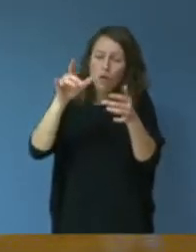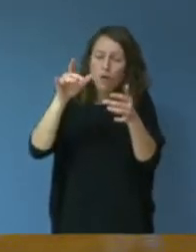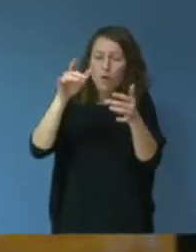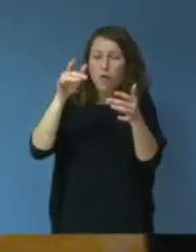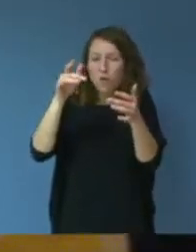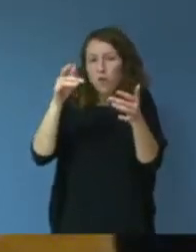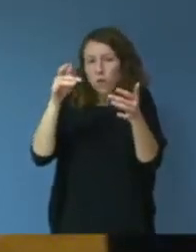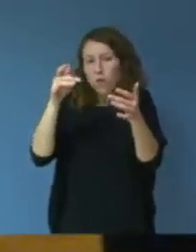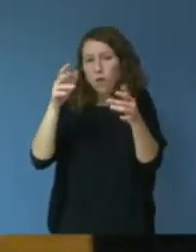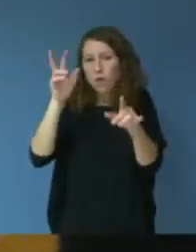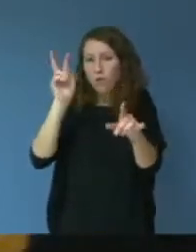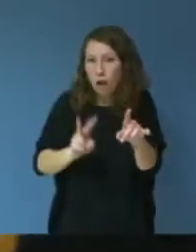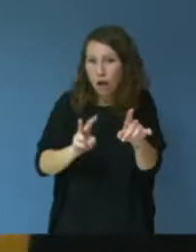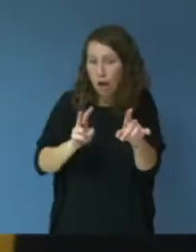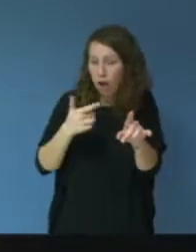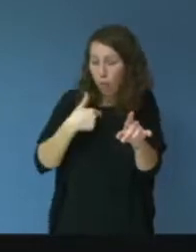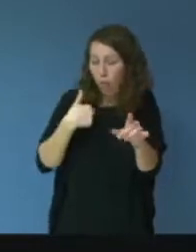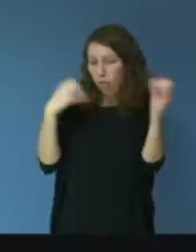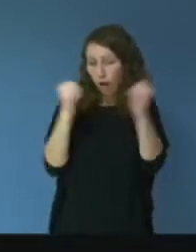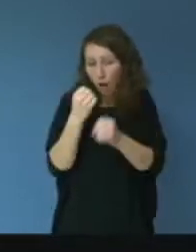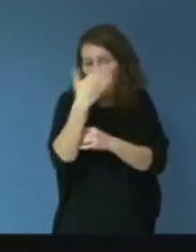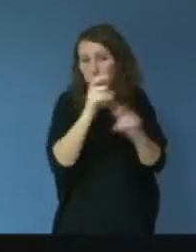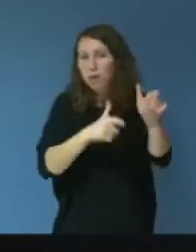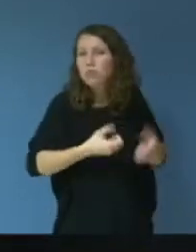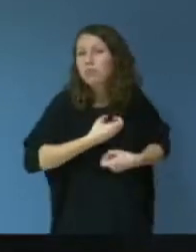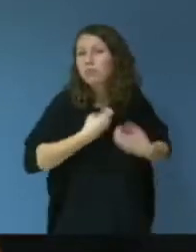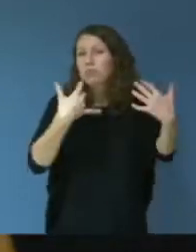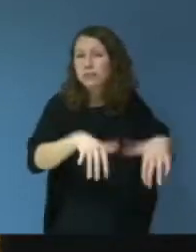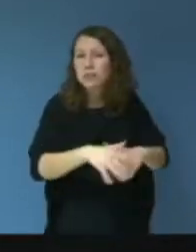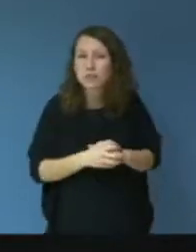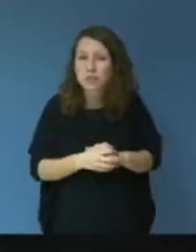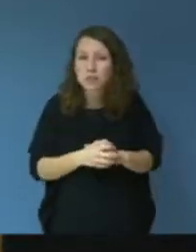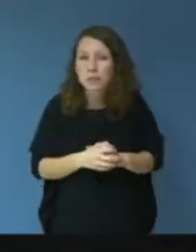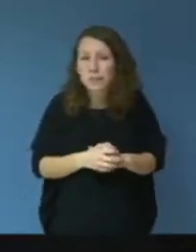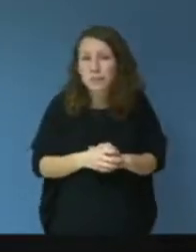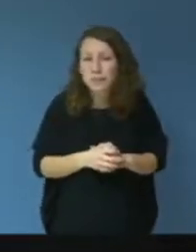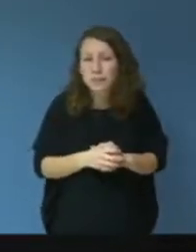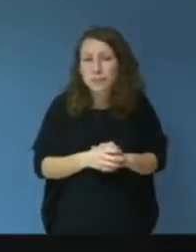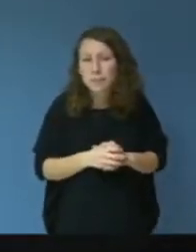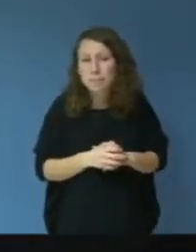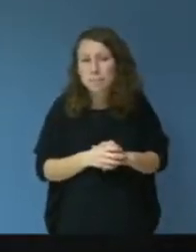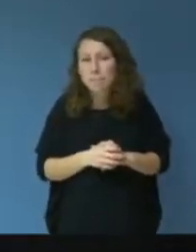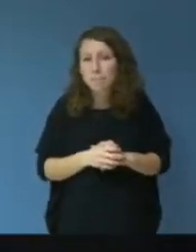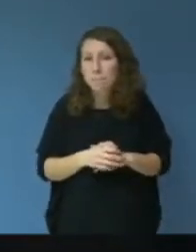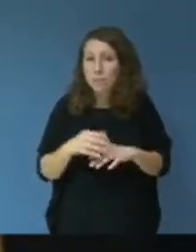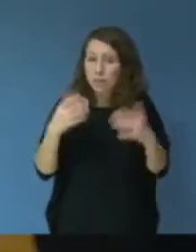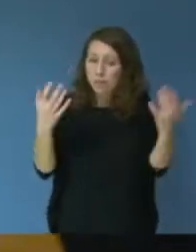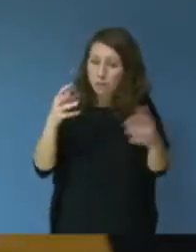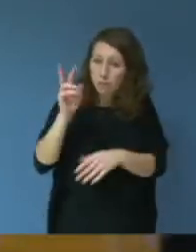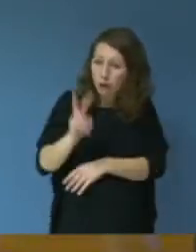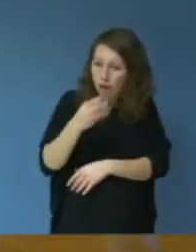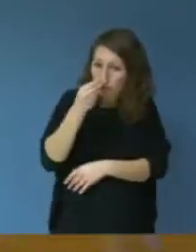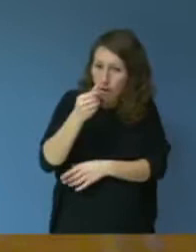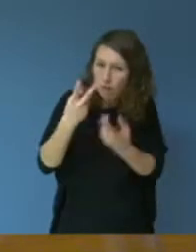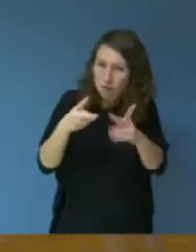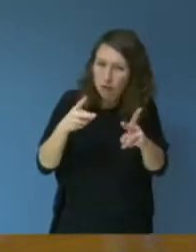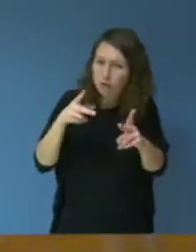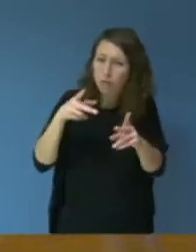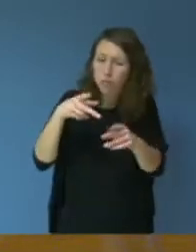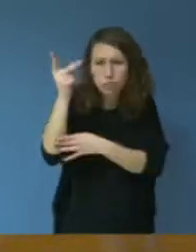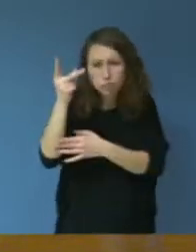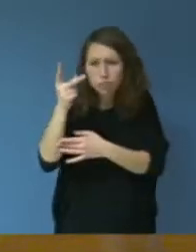parler. Il aurait été souhaitable que soient définies, comme pour l'investissement, des orientations d'axes d'effort en matière d'association, de culture et bien